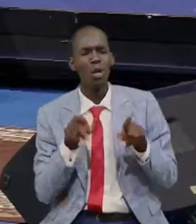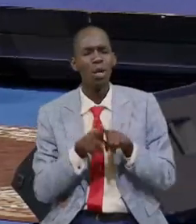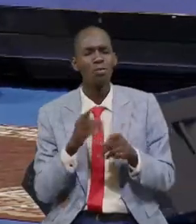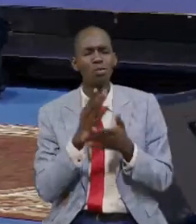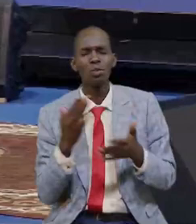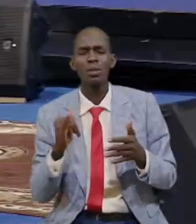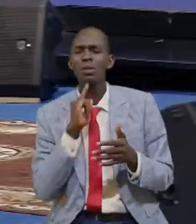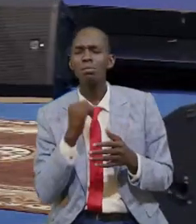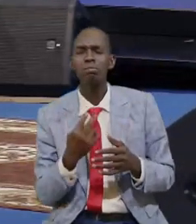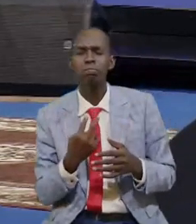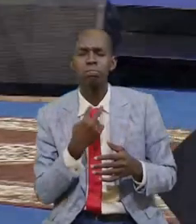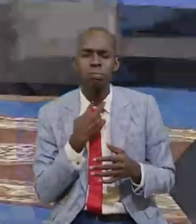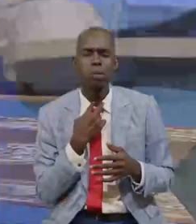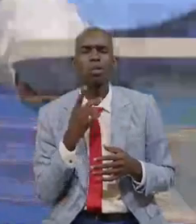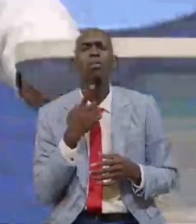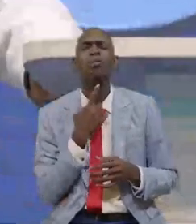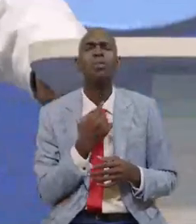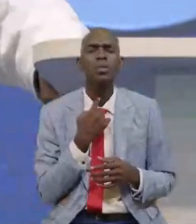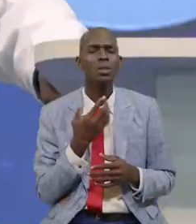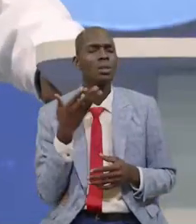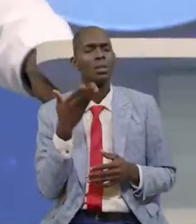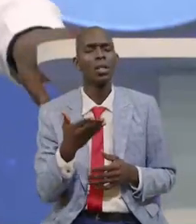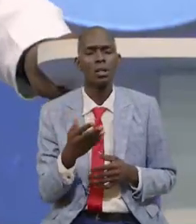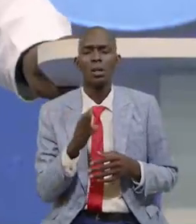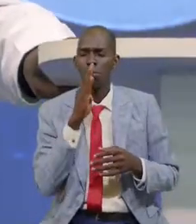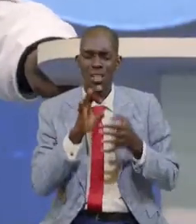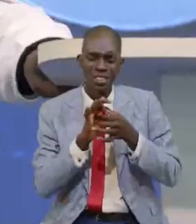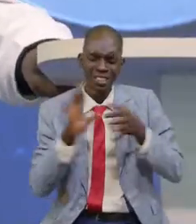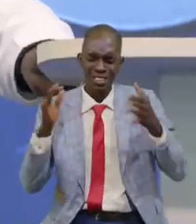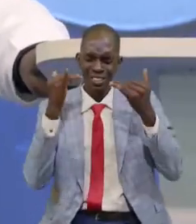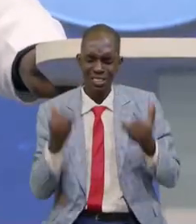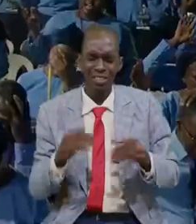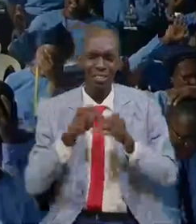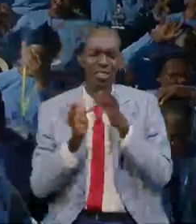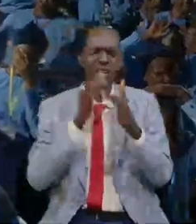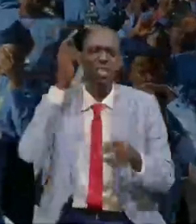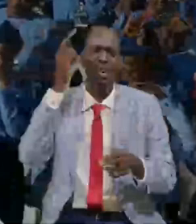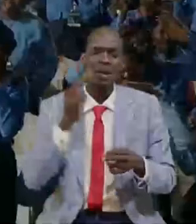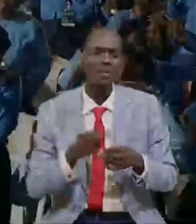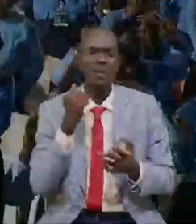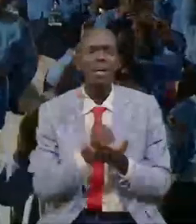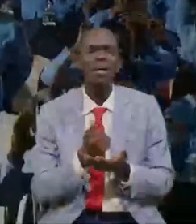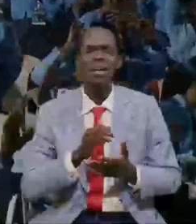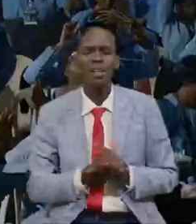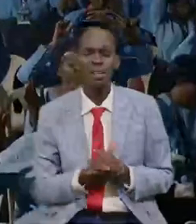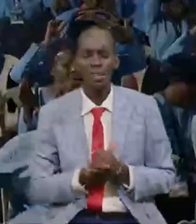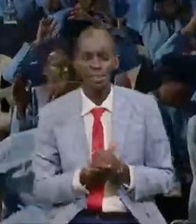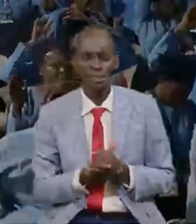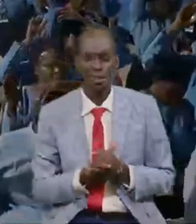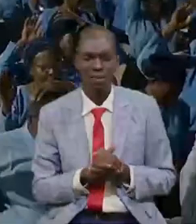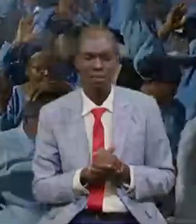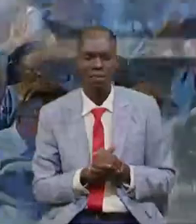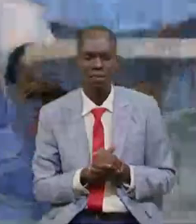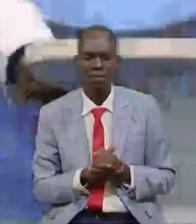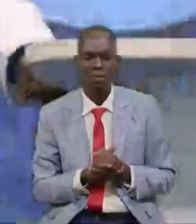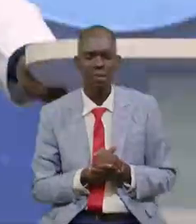quelque chose qui bouche votre gorge. Soyez en délié au nom de Jésus-Christ.